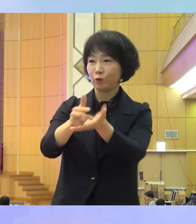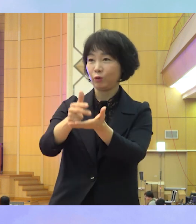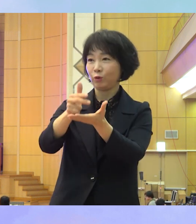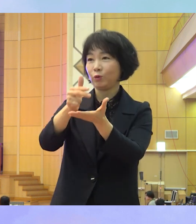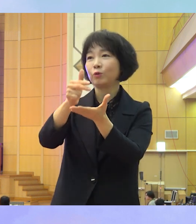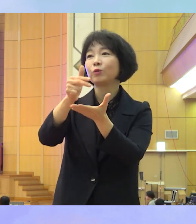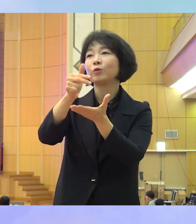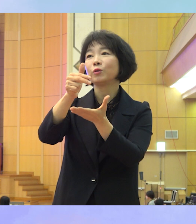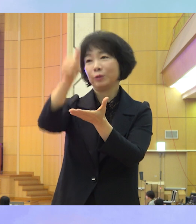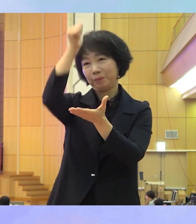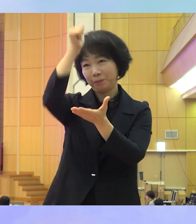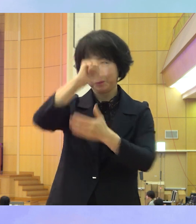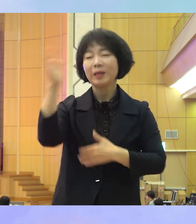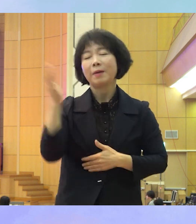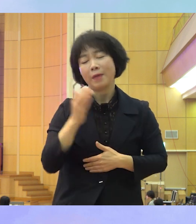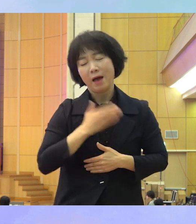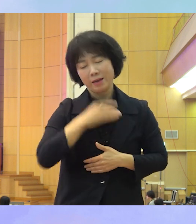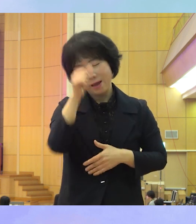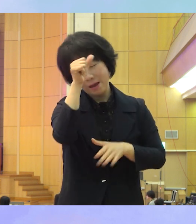도우시는 주,